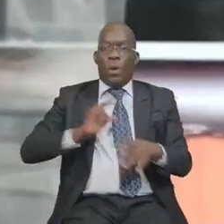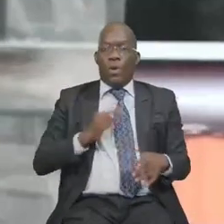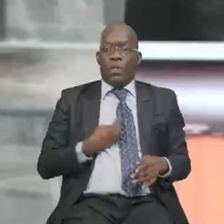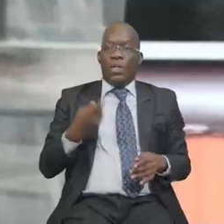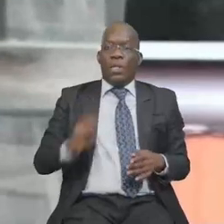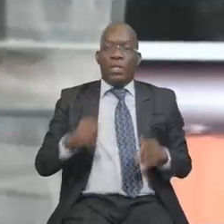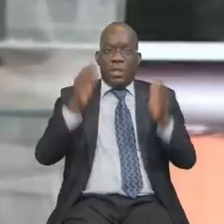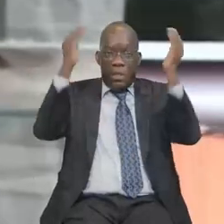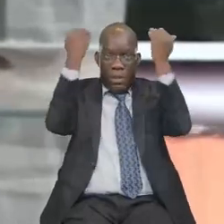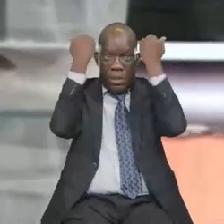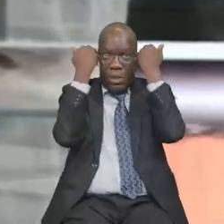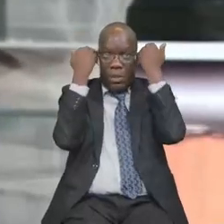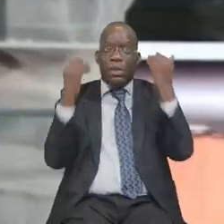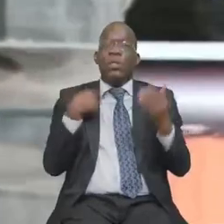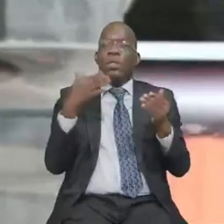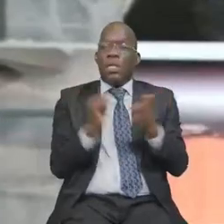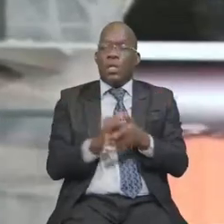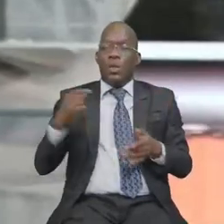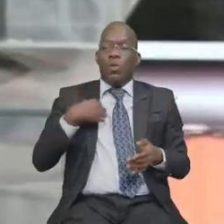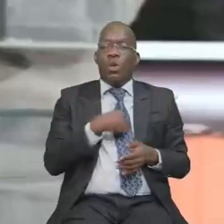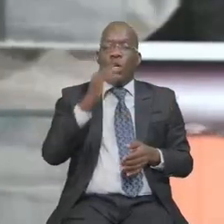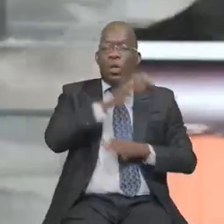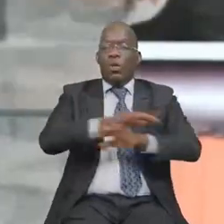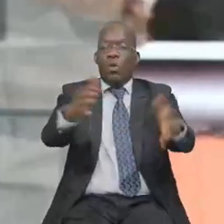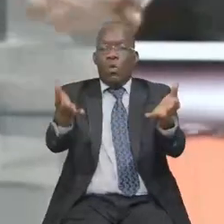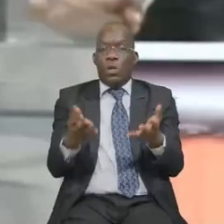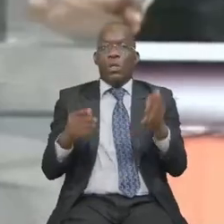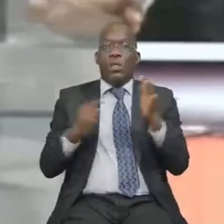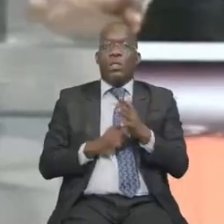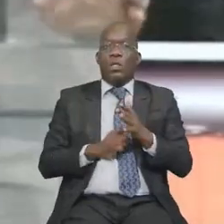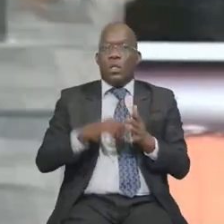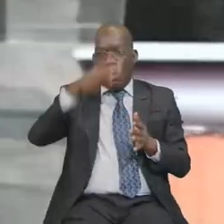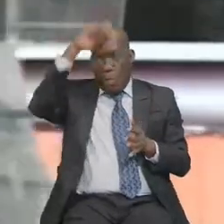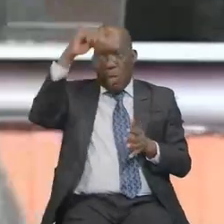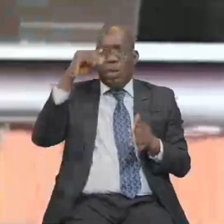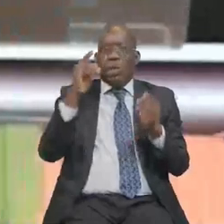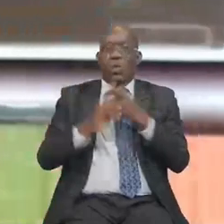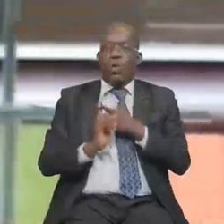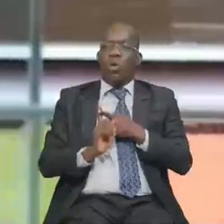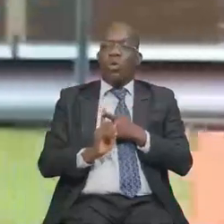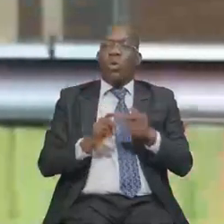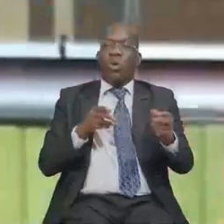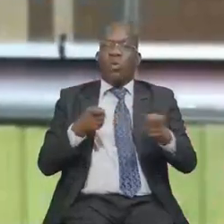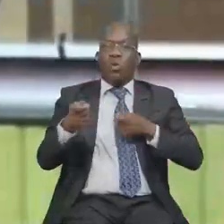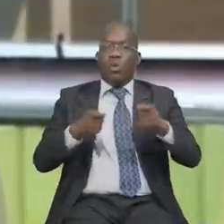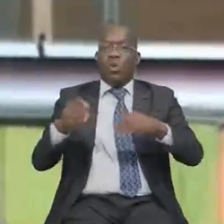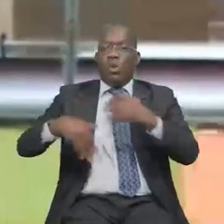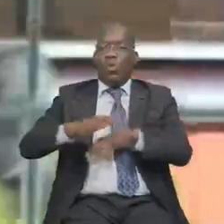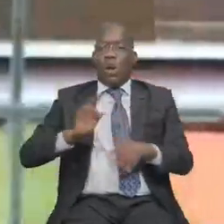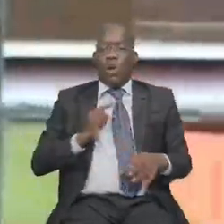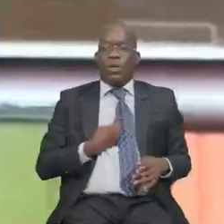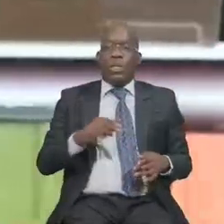voulons pas que cet homme règne sur nous. Christ est venu. Il est allé